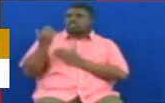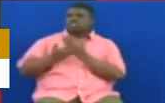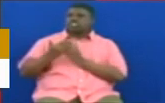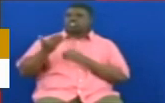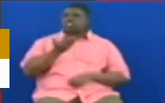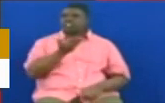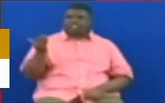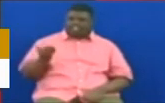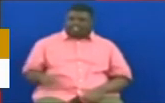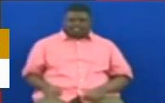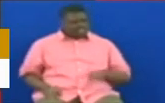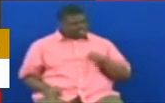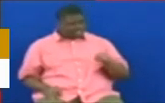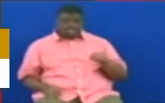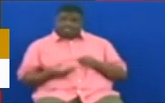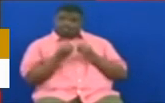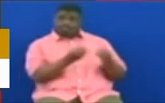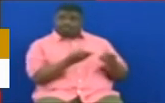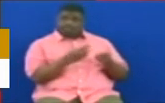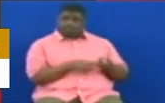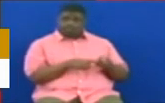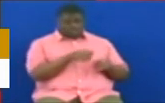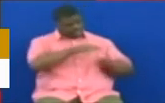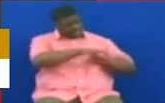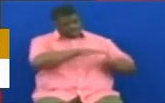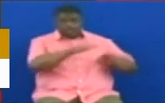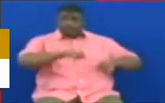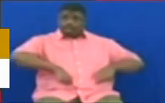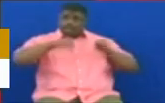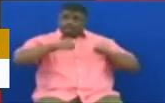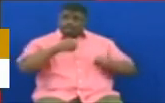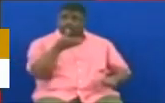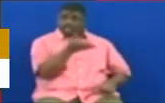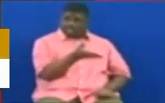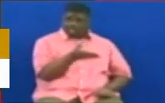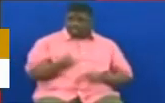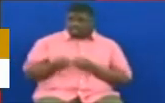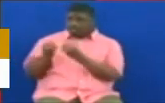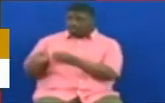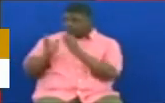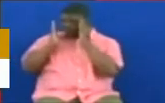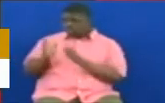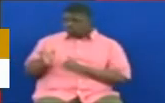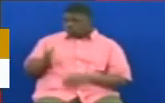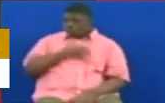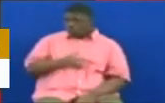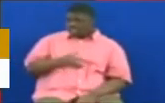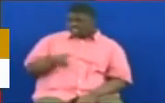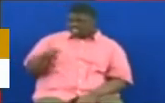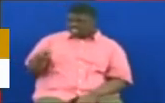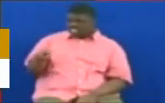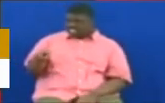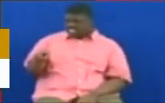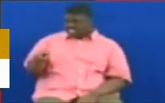eneo hili kimepewa inajielezea mamlaka haya amepewa Mheshimiwa Waziri wa Mifugo na